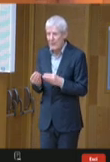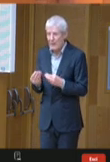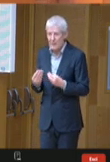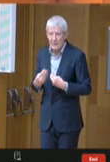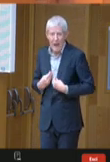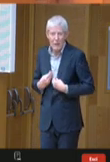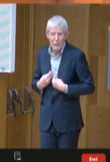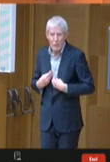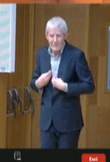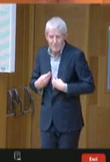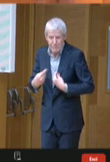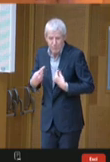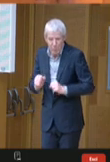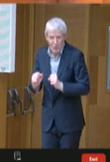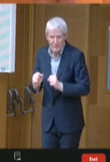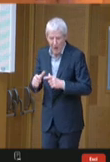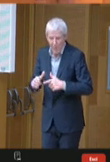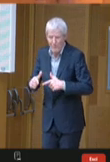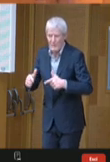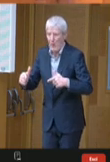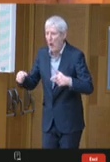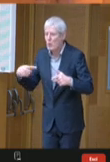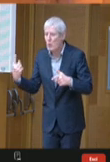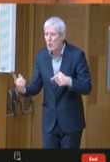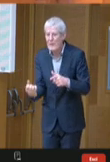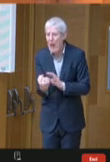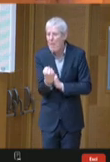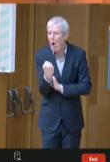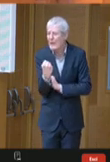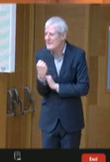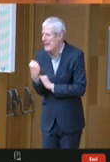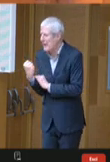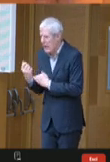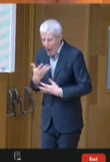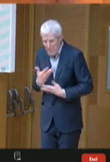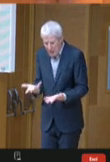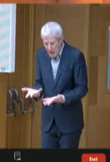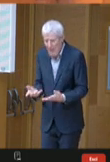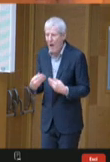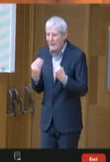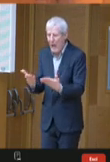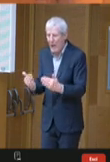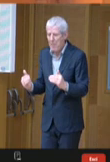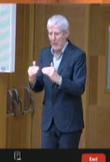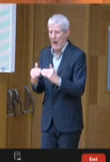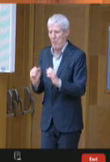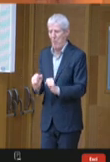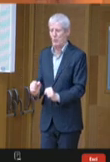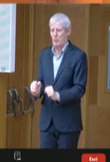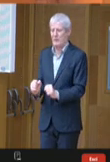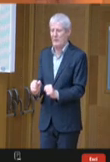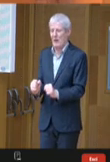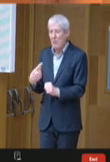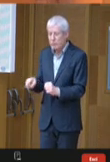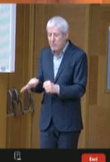di sviluppare tutte le potenzialità che abbiamo, di garantire sempre di più pari opportunità, e quindi questa